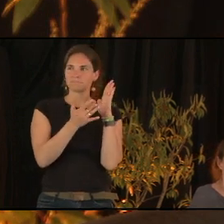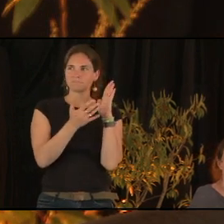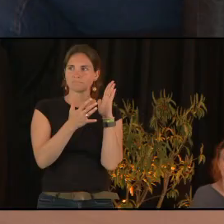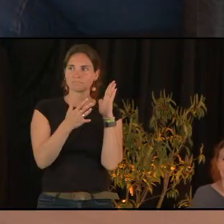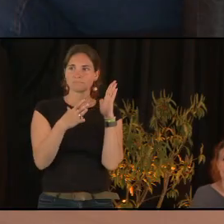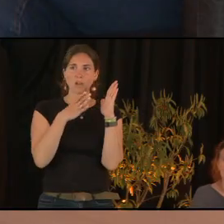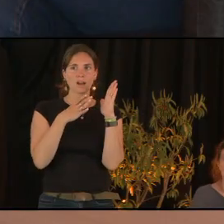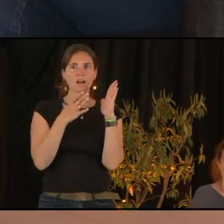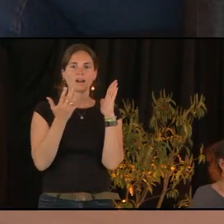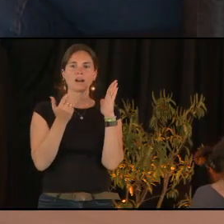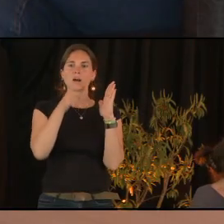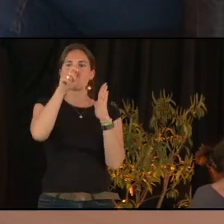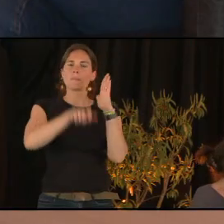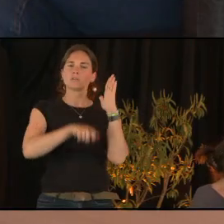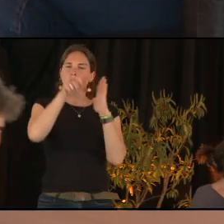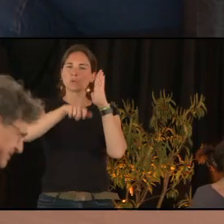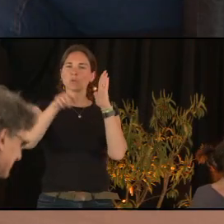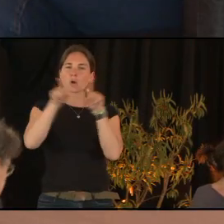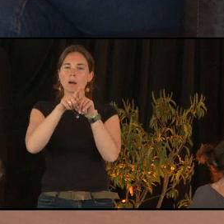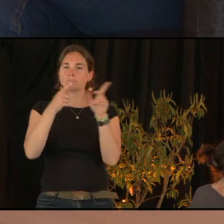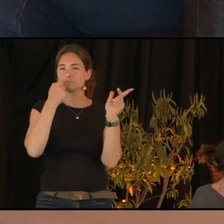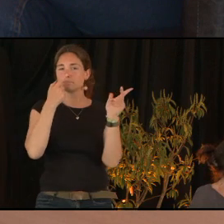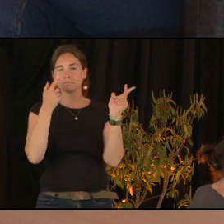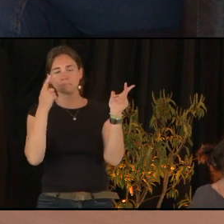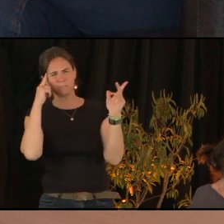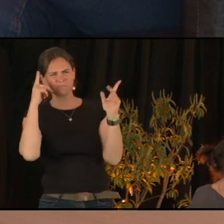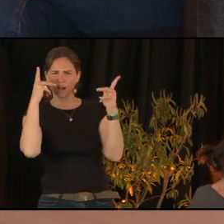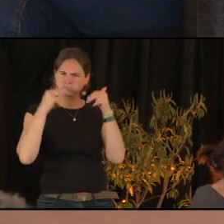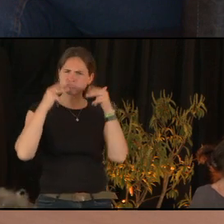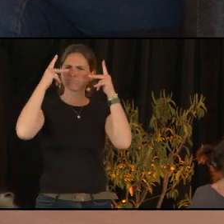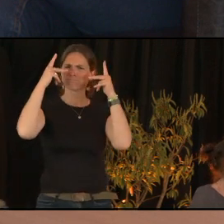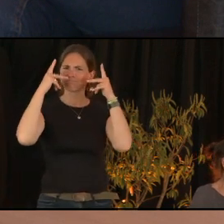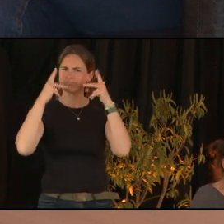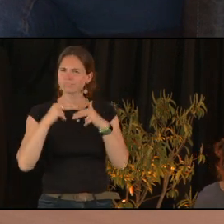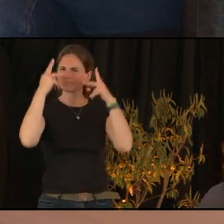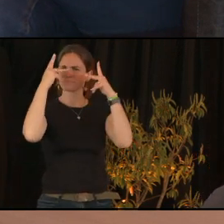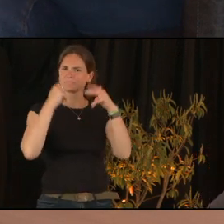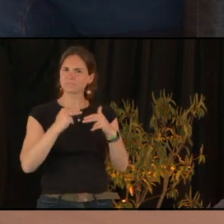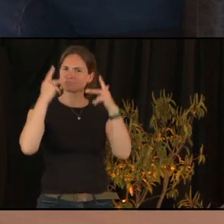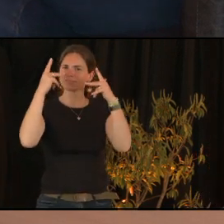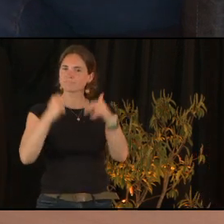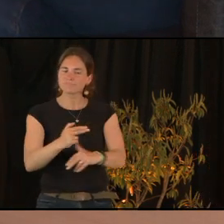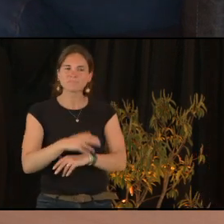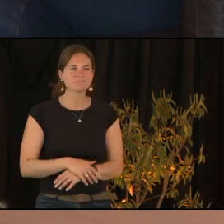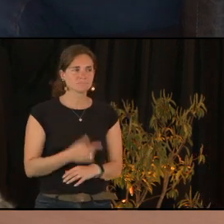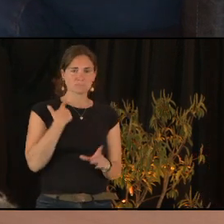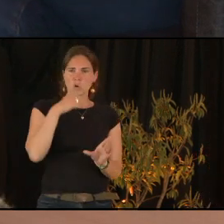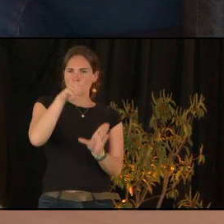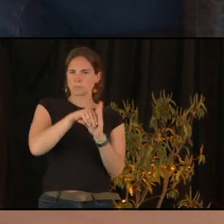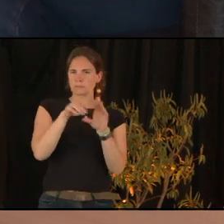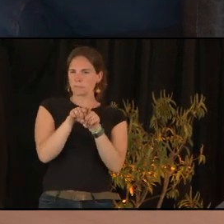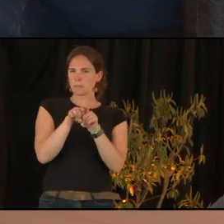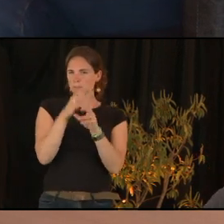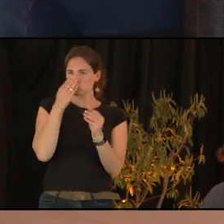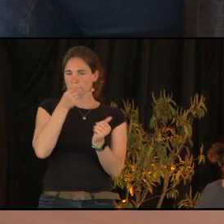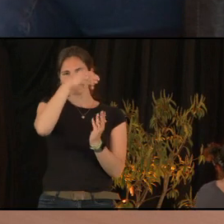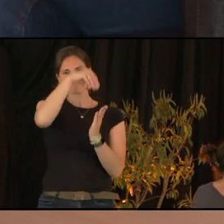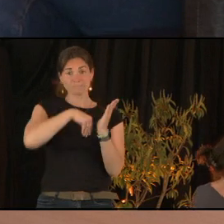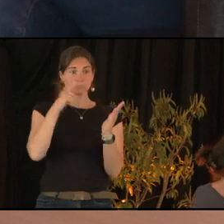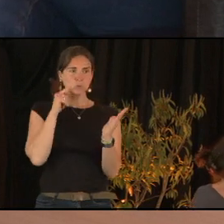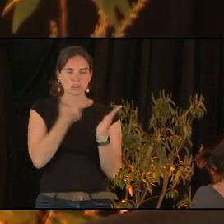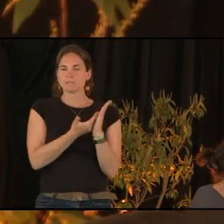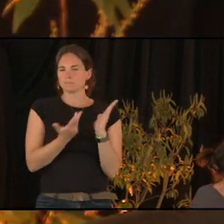de personnes un peu neurasthéniques. Et effectivement, moi, je pense que j'ai sans doute aussi écrit ce texte-là pour